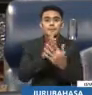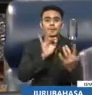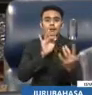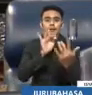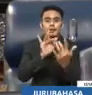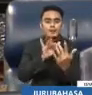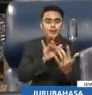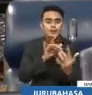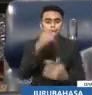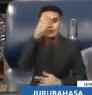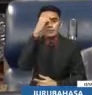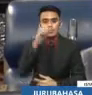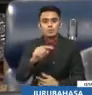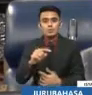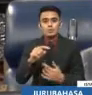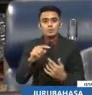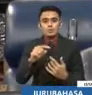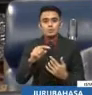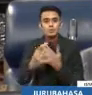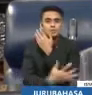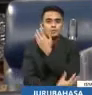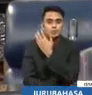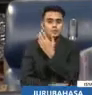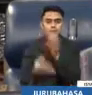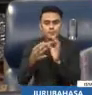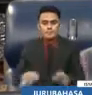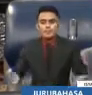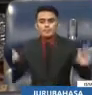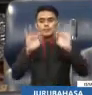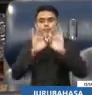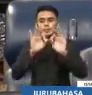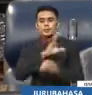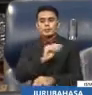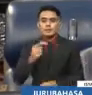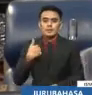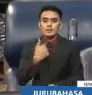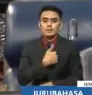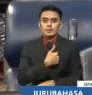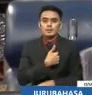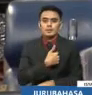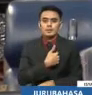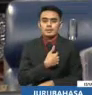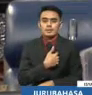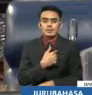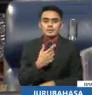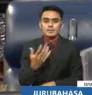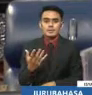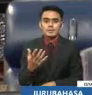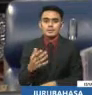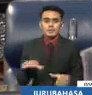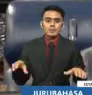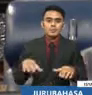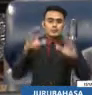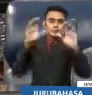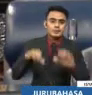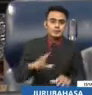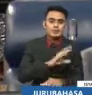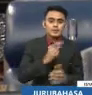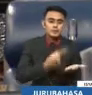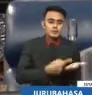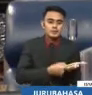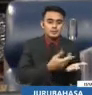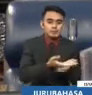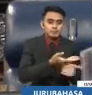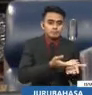accessibility to the protekno GDC something very important dan kita karena mengambil level langkah-langkah tersebut gerakan